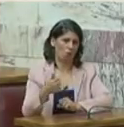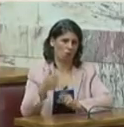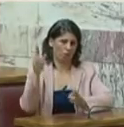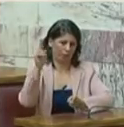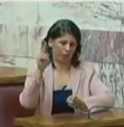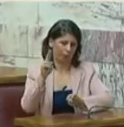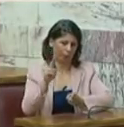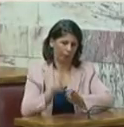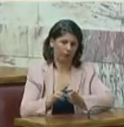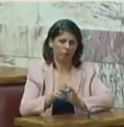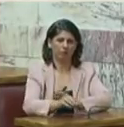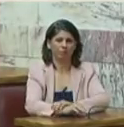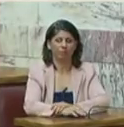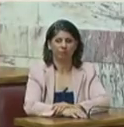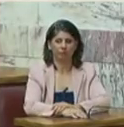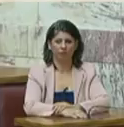Επίσης,